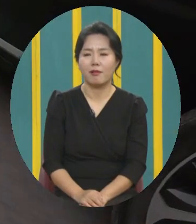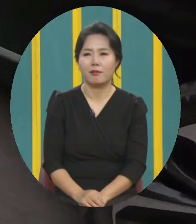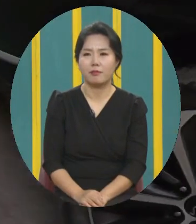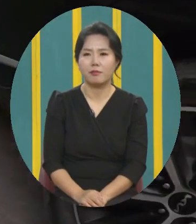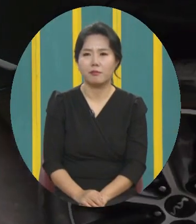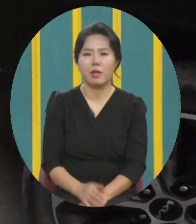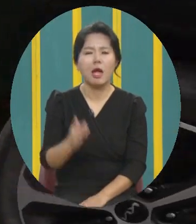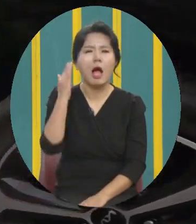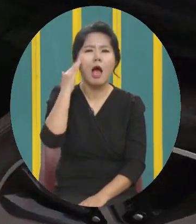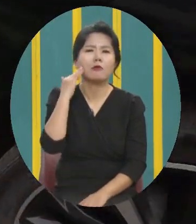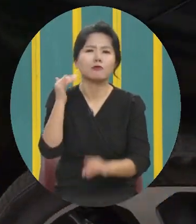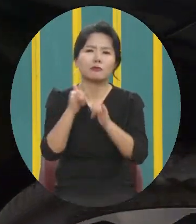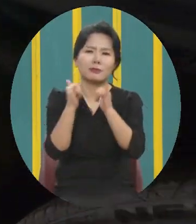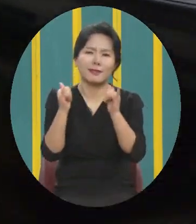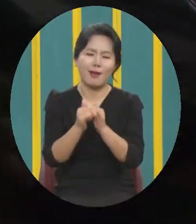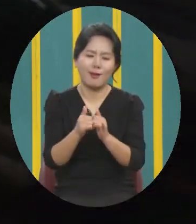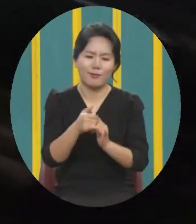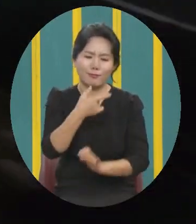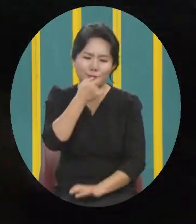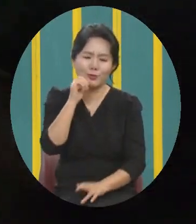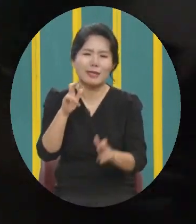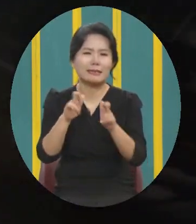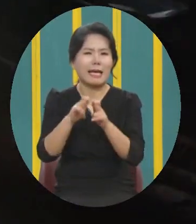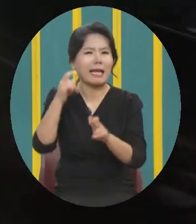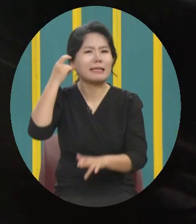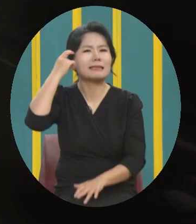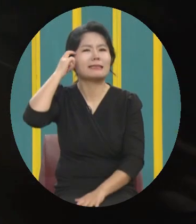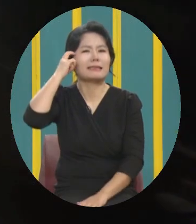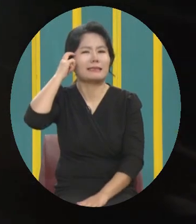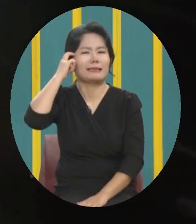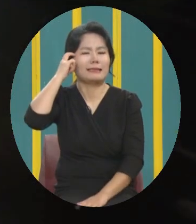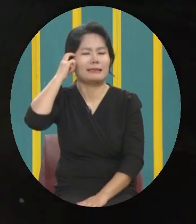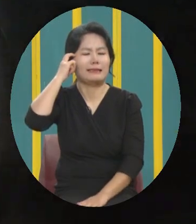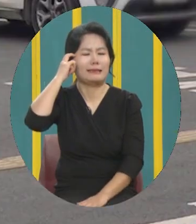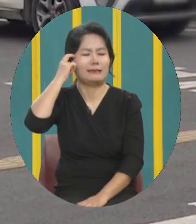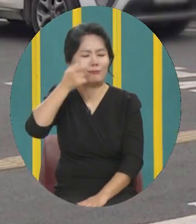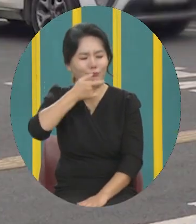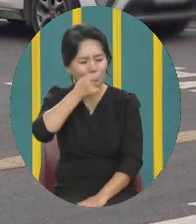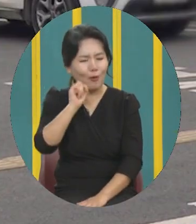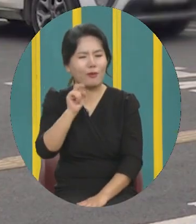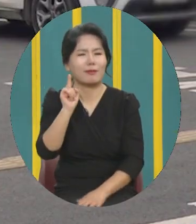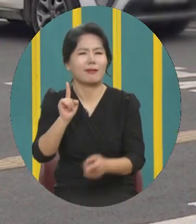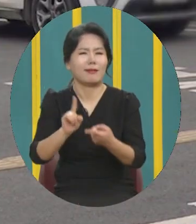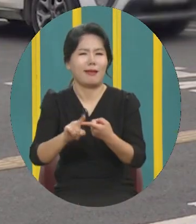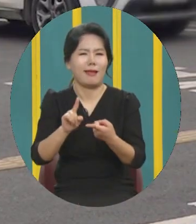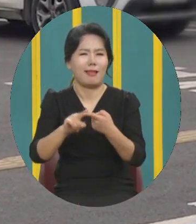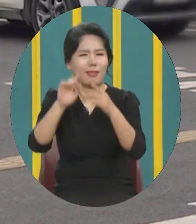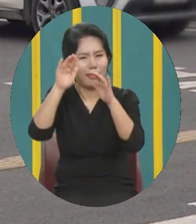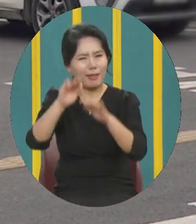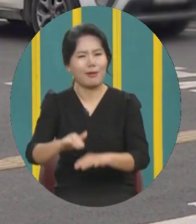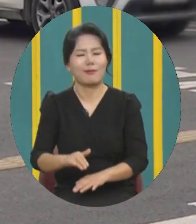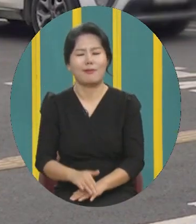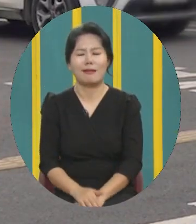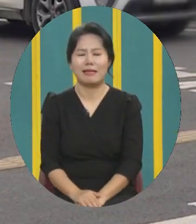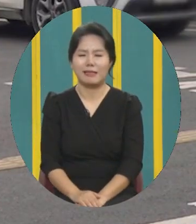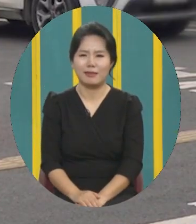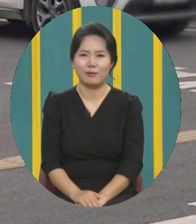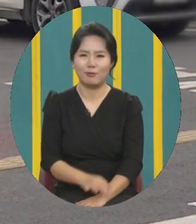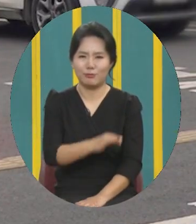우리 사회의 부족한 장애 인식 수준을 드러내는 부끄러운 단면이 아닐 수 없습니다.